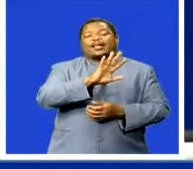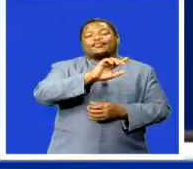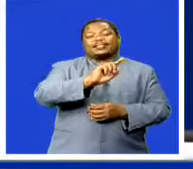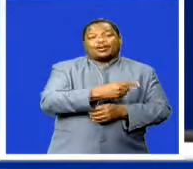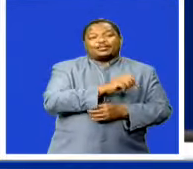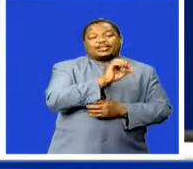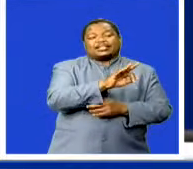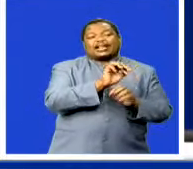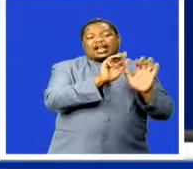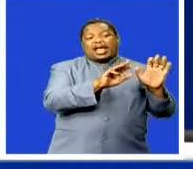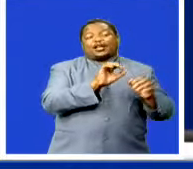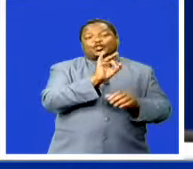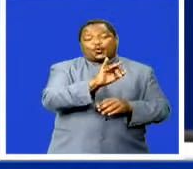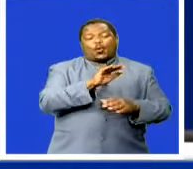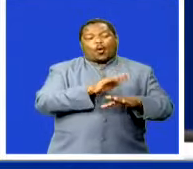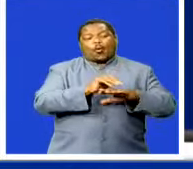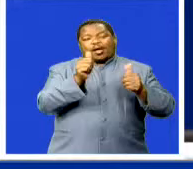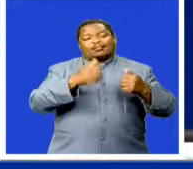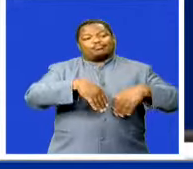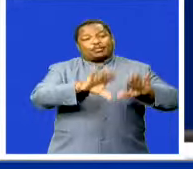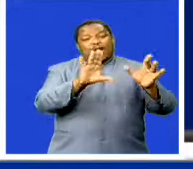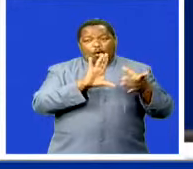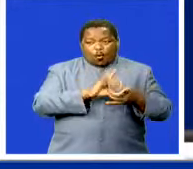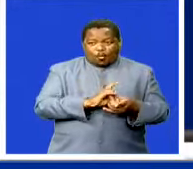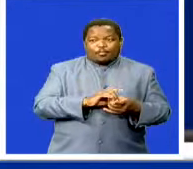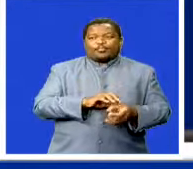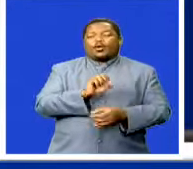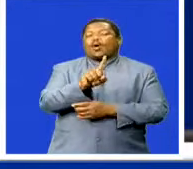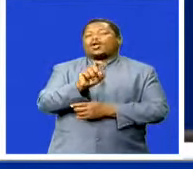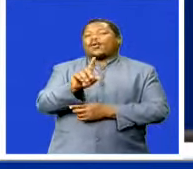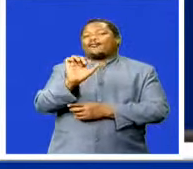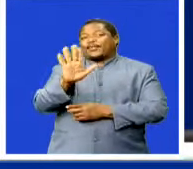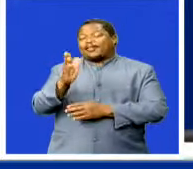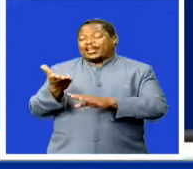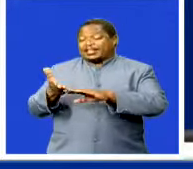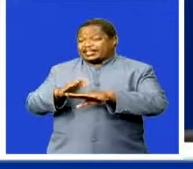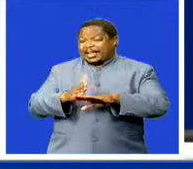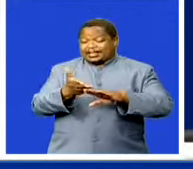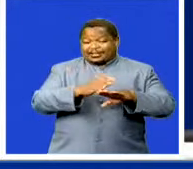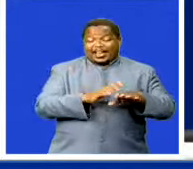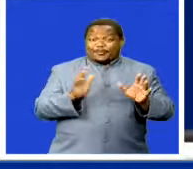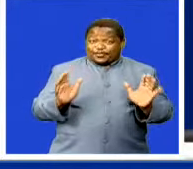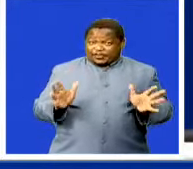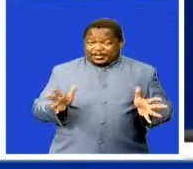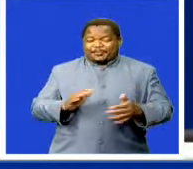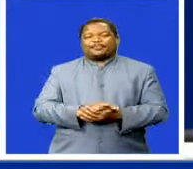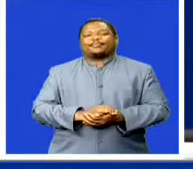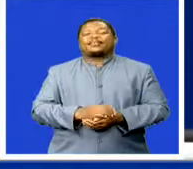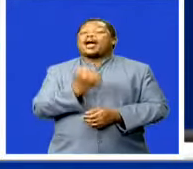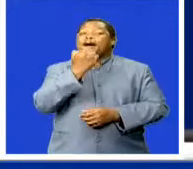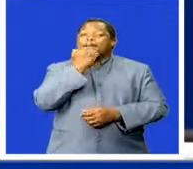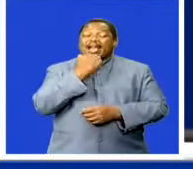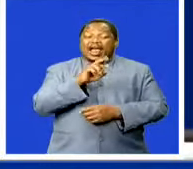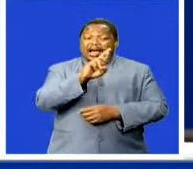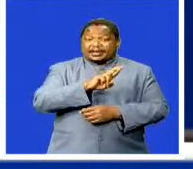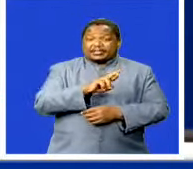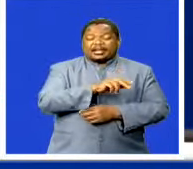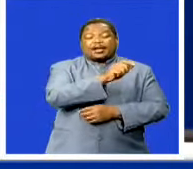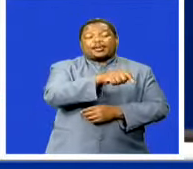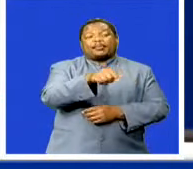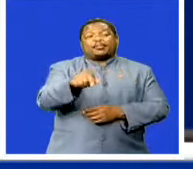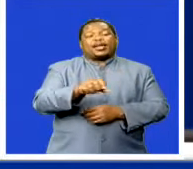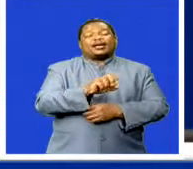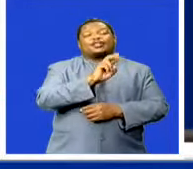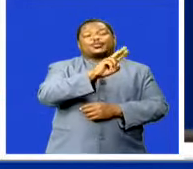bangu 115 labashile emhlabeni ngenxa yeCOVID-19 nge tifunza sifunda sakamanzini sina